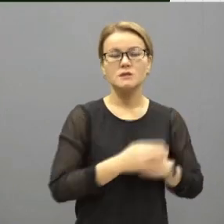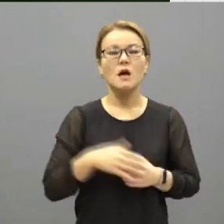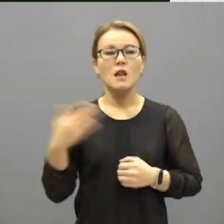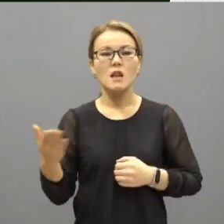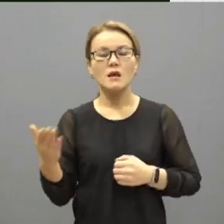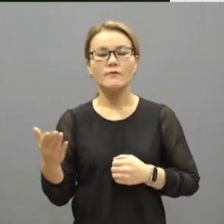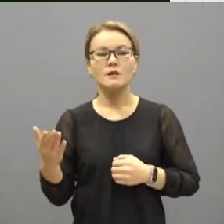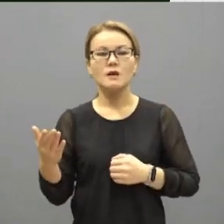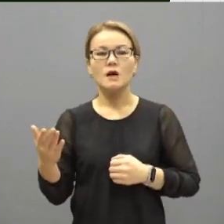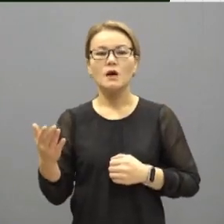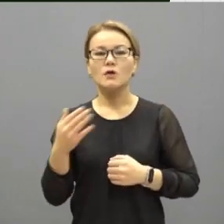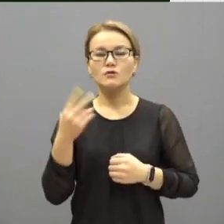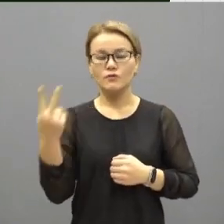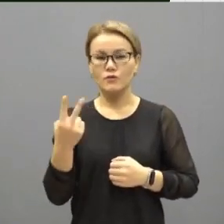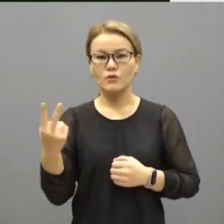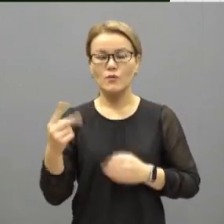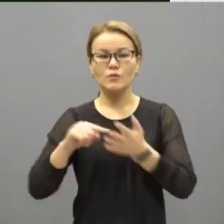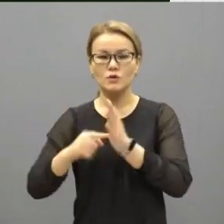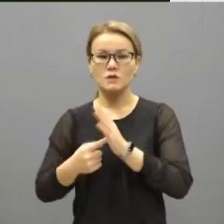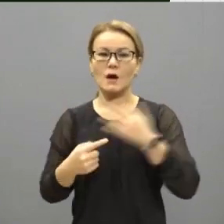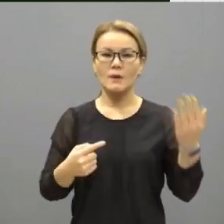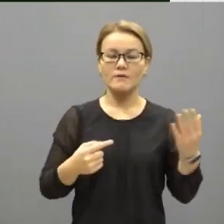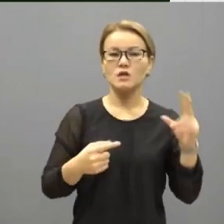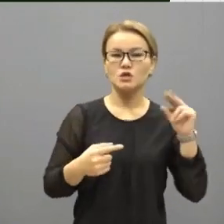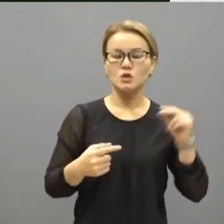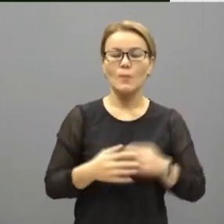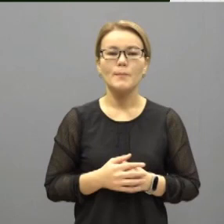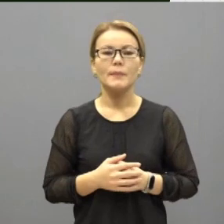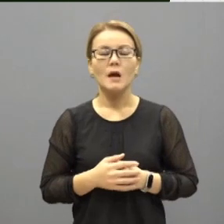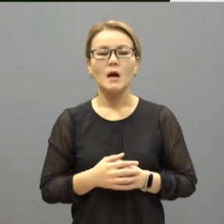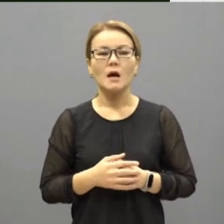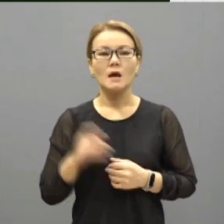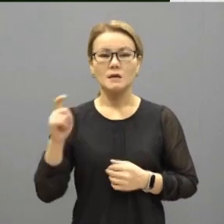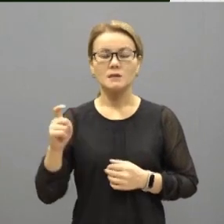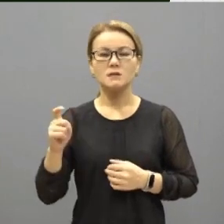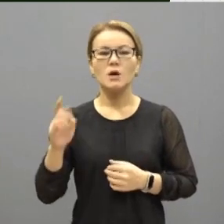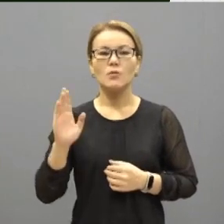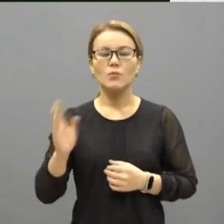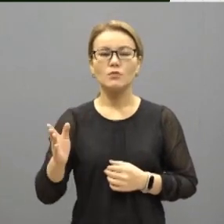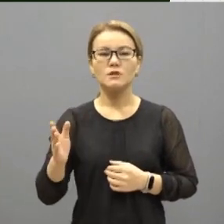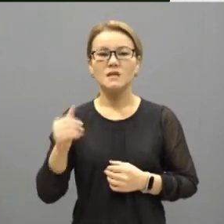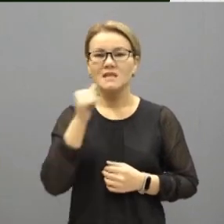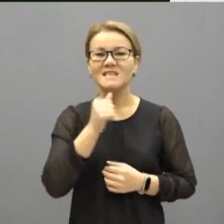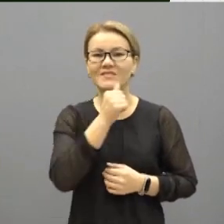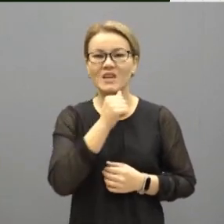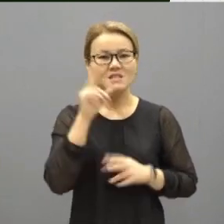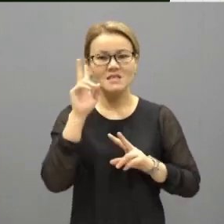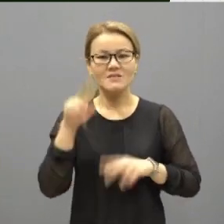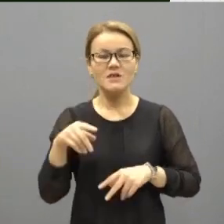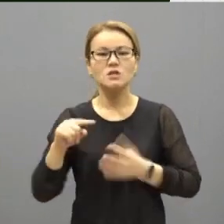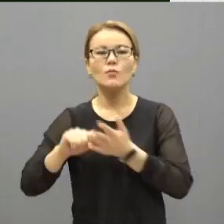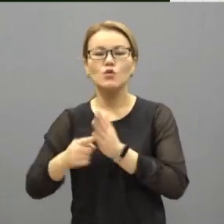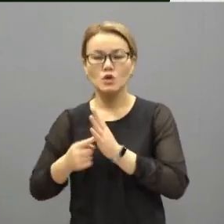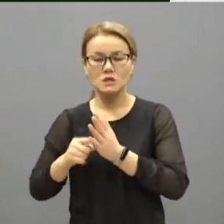двух множителей, в правой число. Х в данном случае будет являться неизвестным